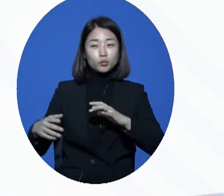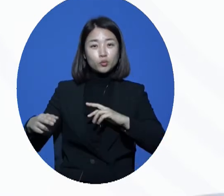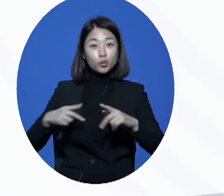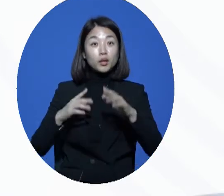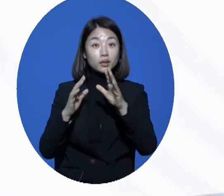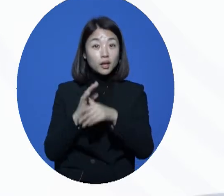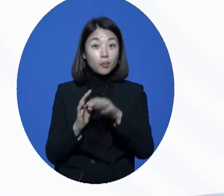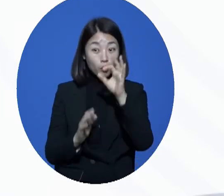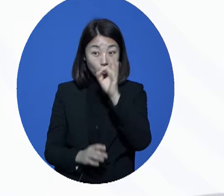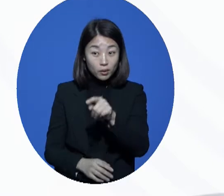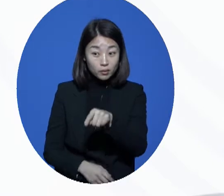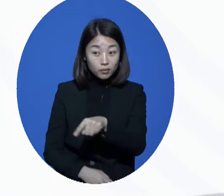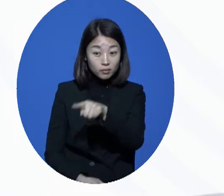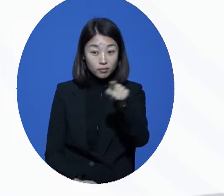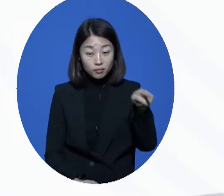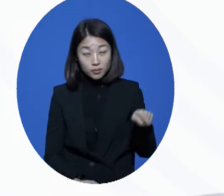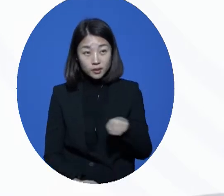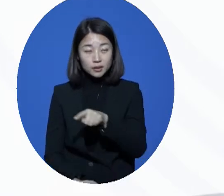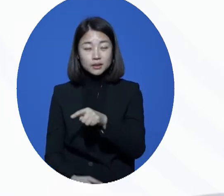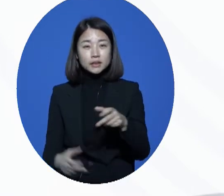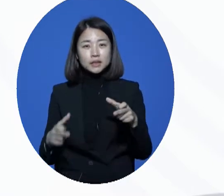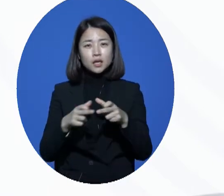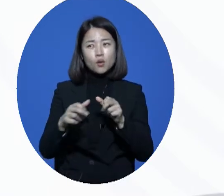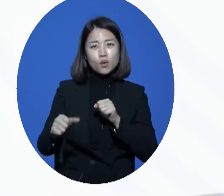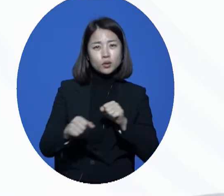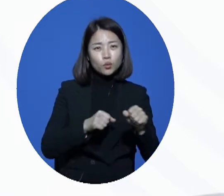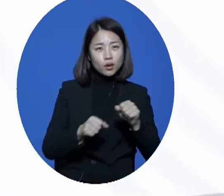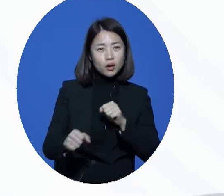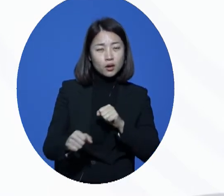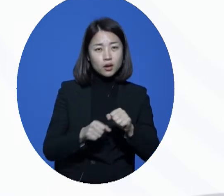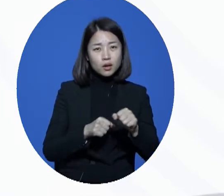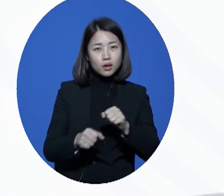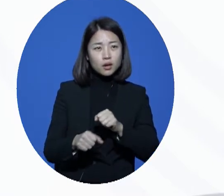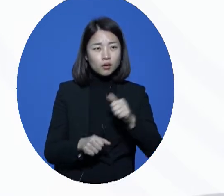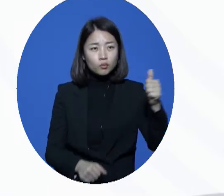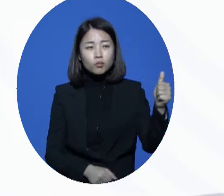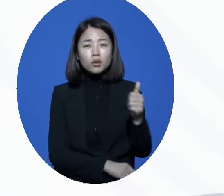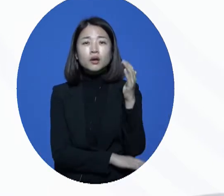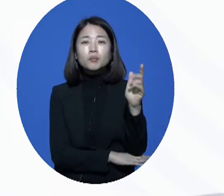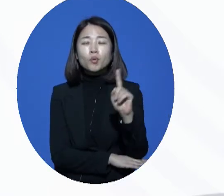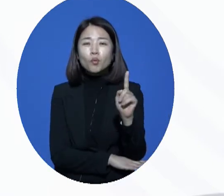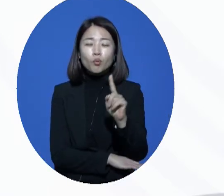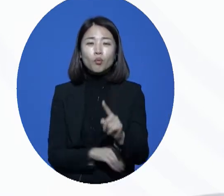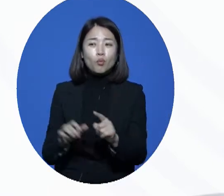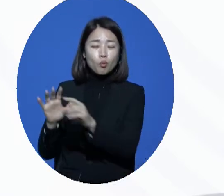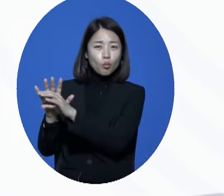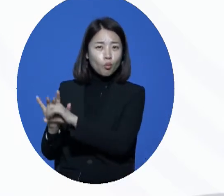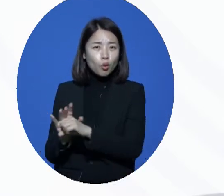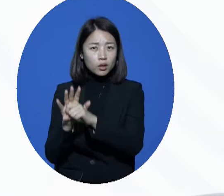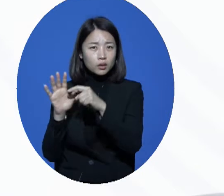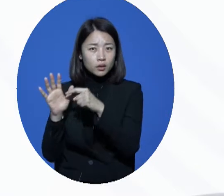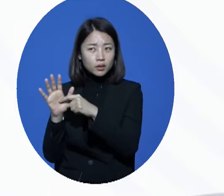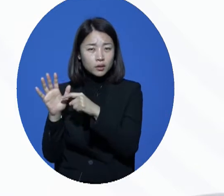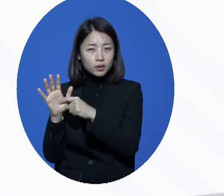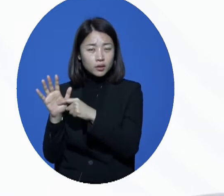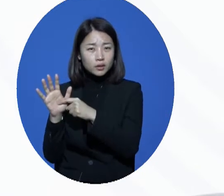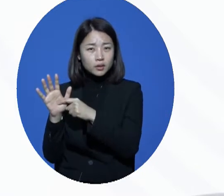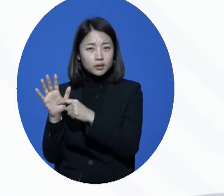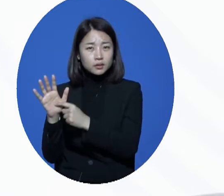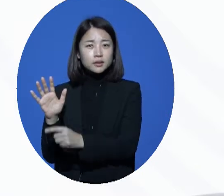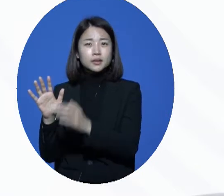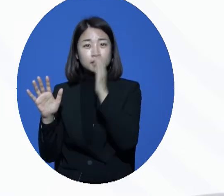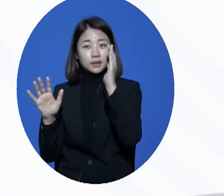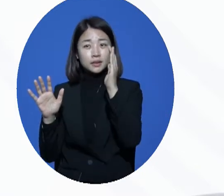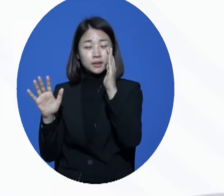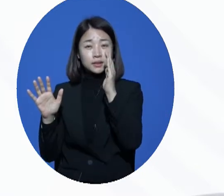할 때마다 상당히 많은 장애인 활동가들이 답답해지는 지점은 코로나에 대한 사건에 대해서 이야기를